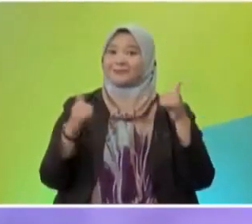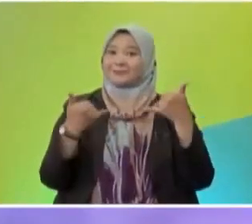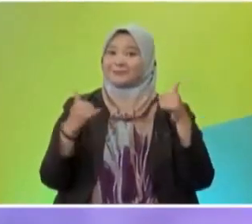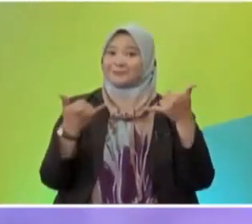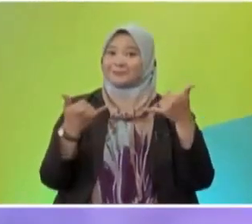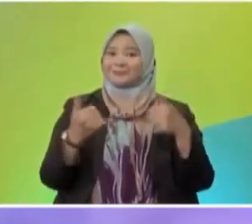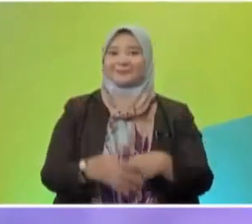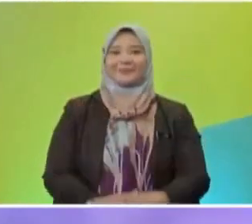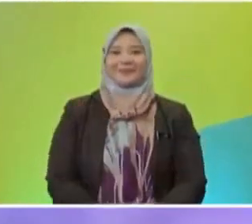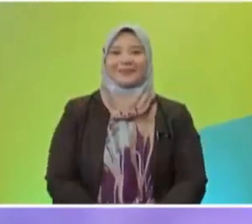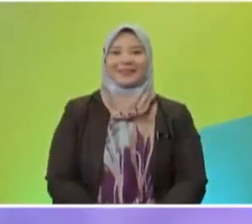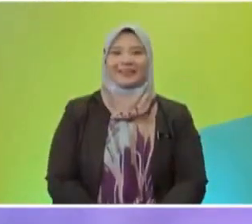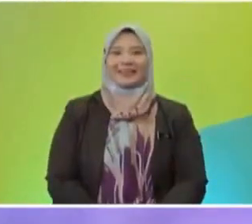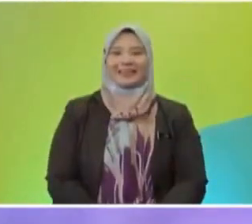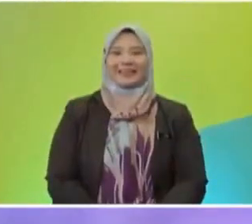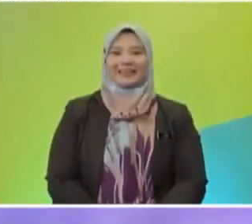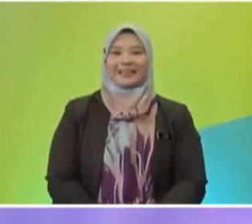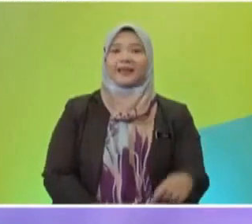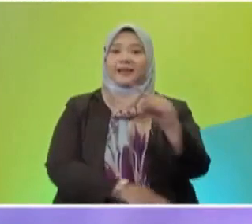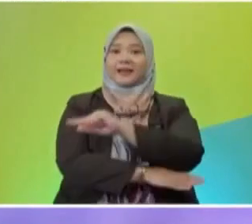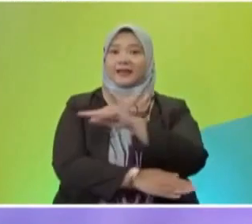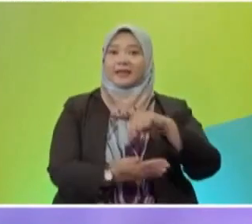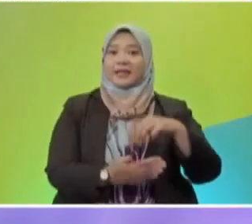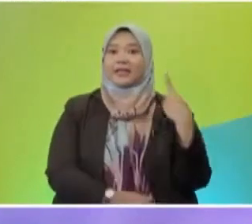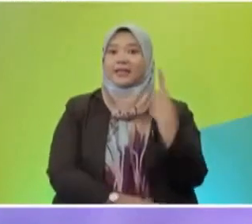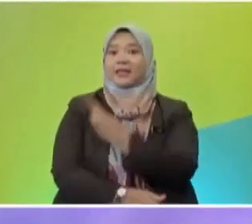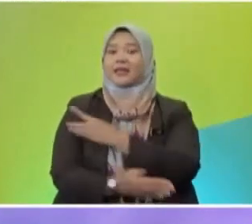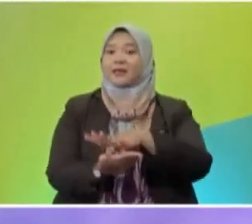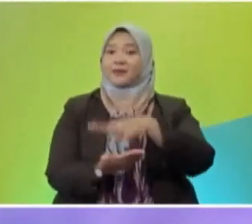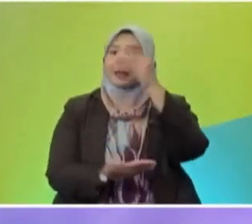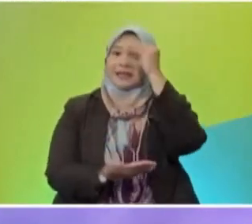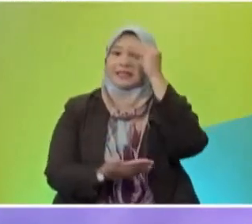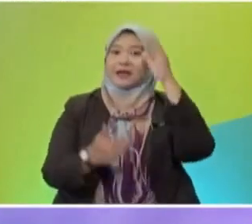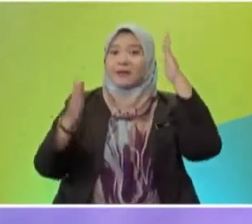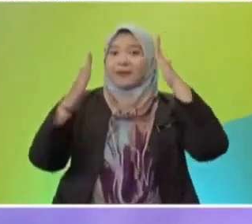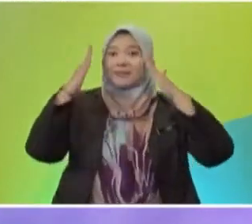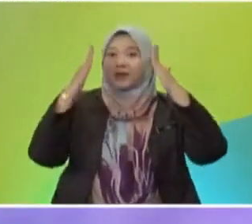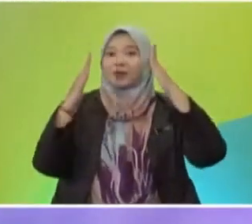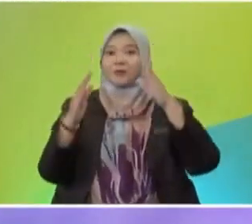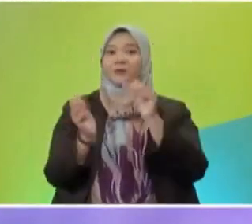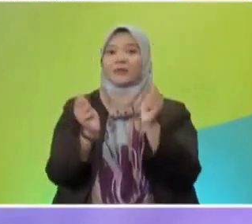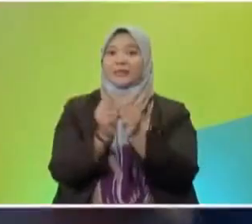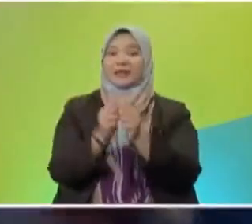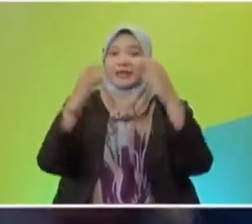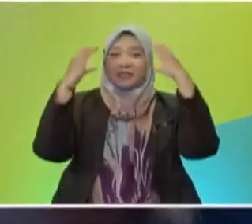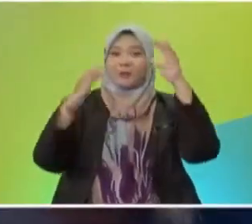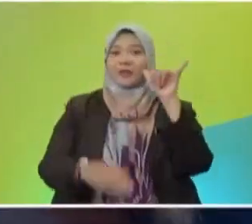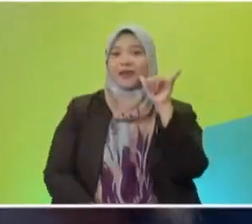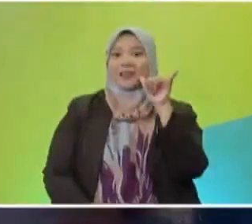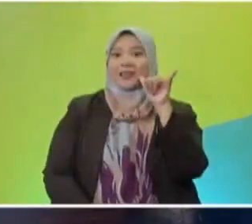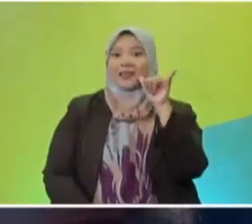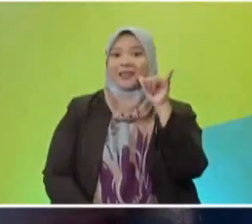Busy dia temani oleh Cikgu Yati dan juga Cikgu Bahasa kita iaitu Cikgu Lina. Aha, Cikgu, ayuh kita berpantun,